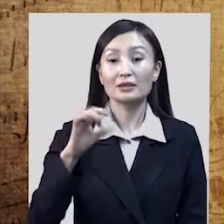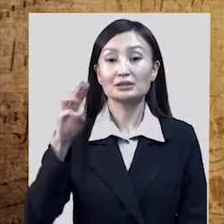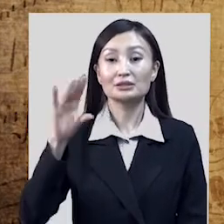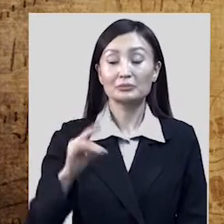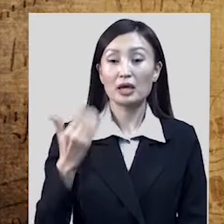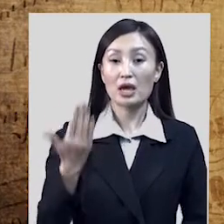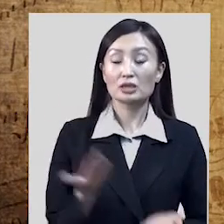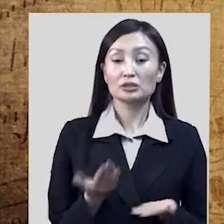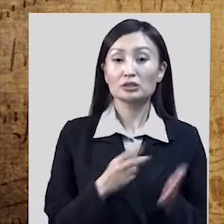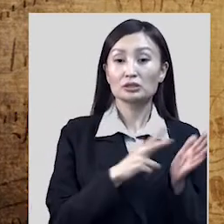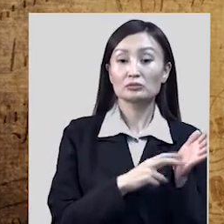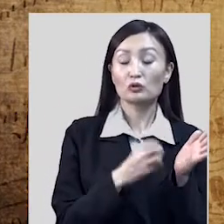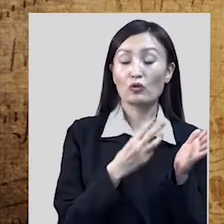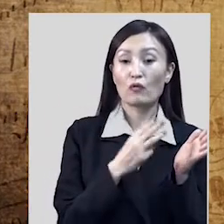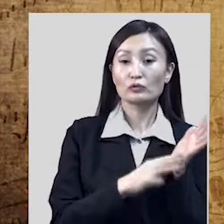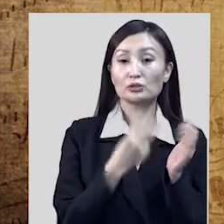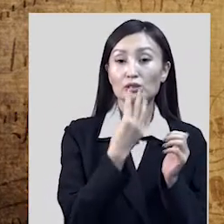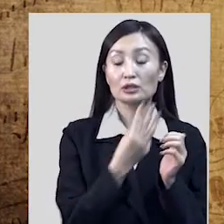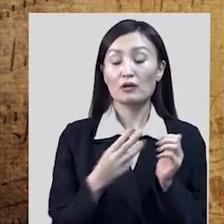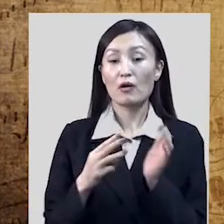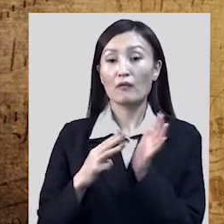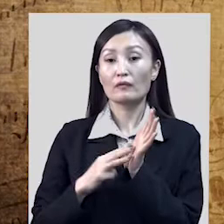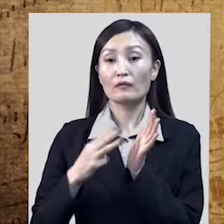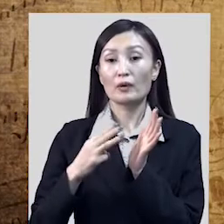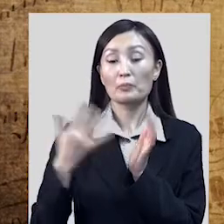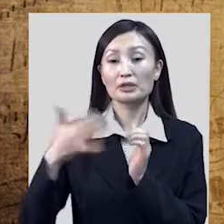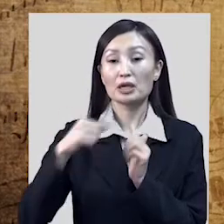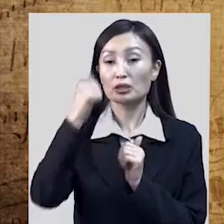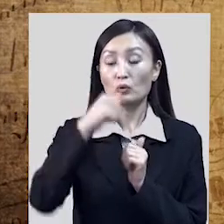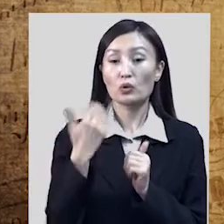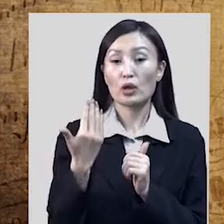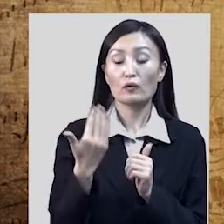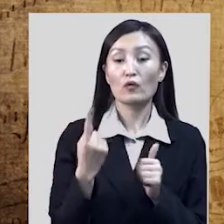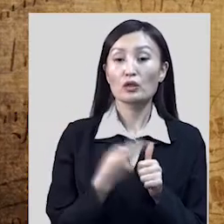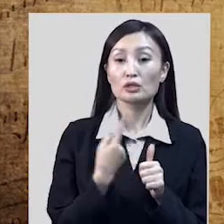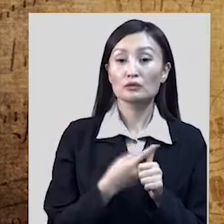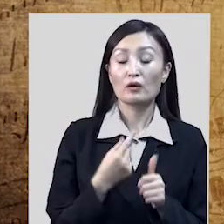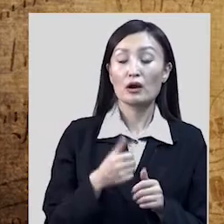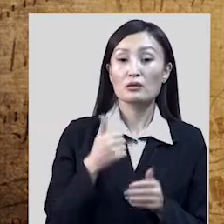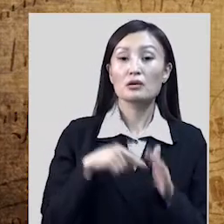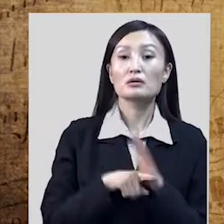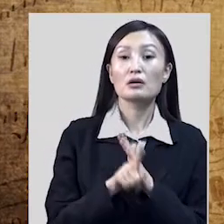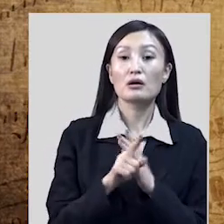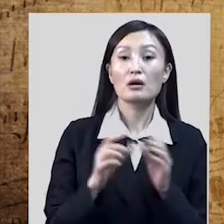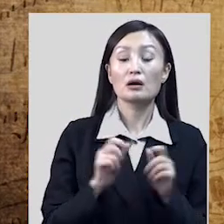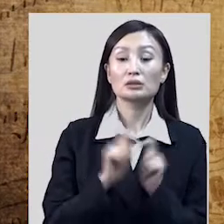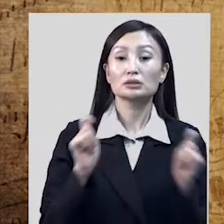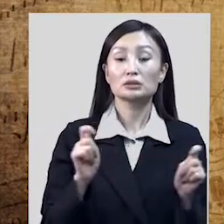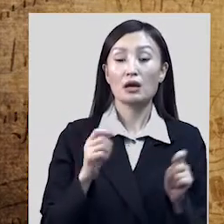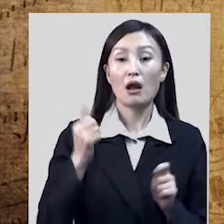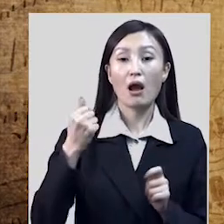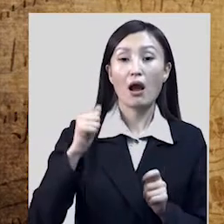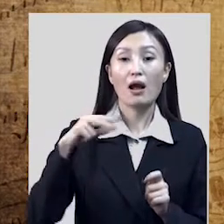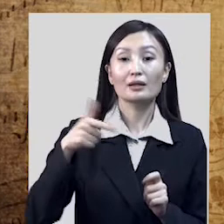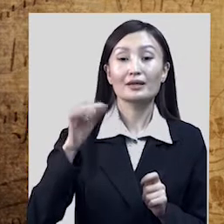жизни 783 по 800 50-е годы его без преувеличения называют основоположником алгебры именно он